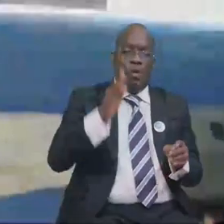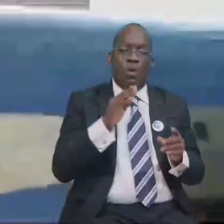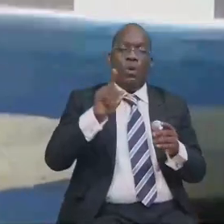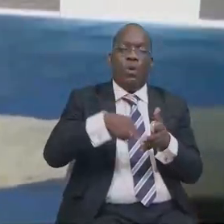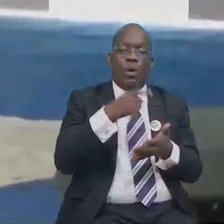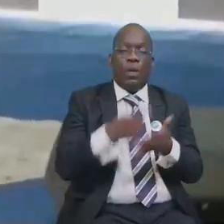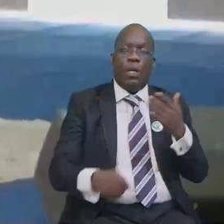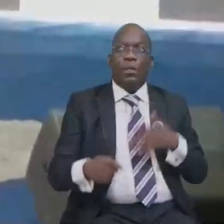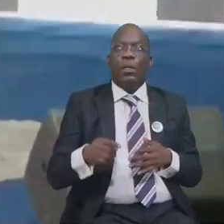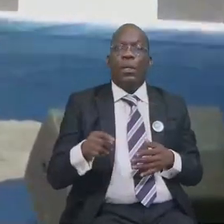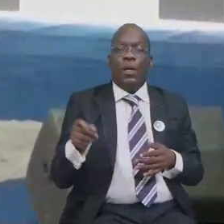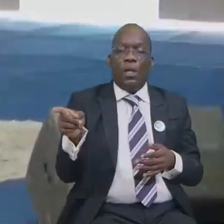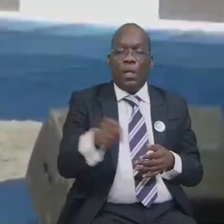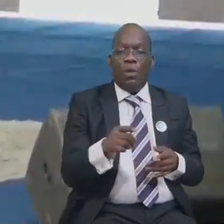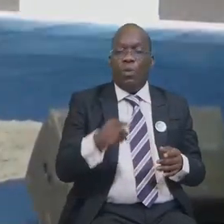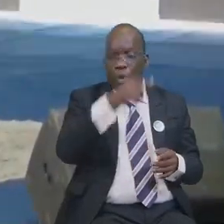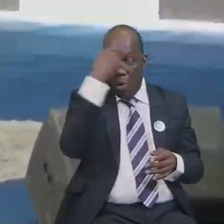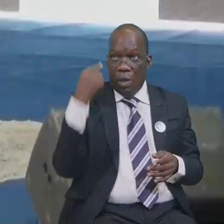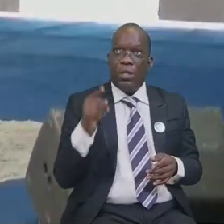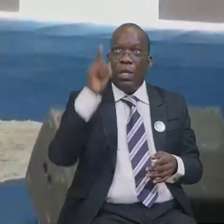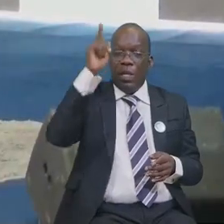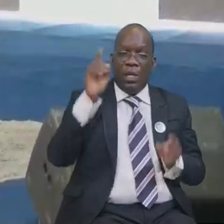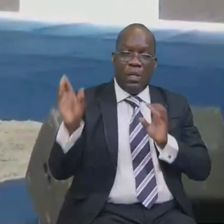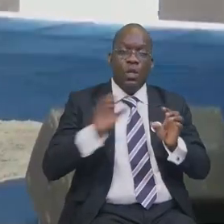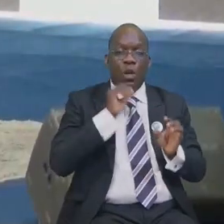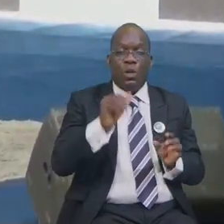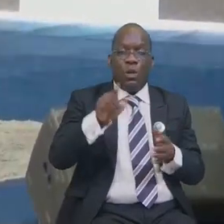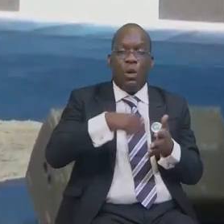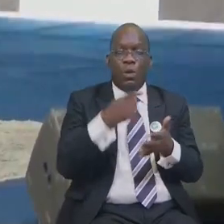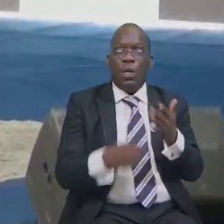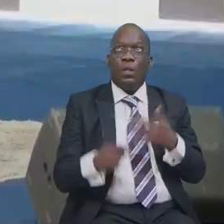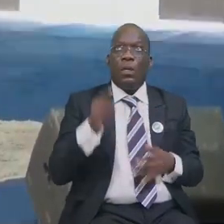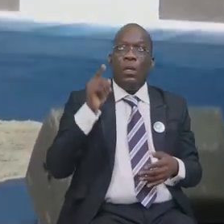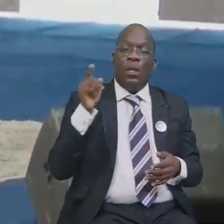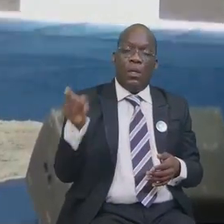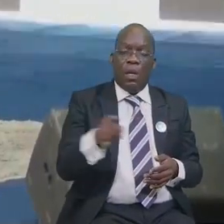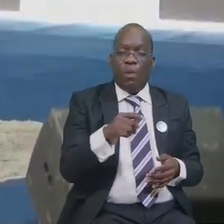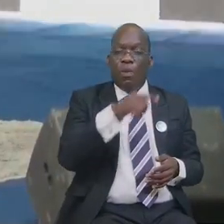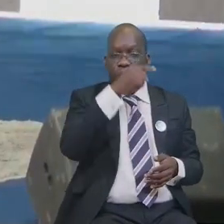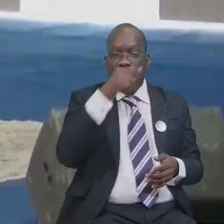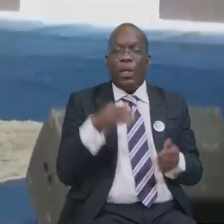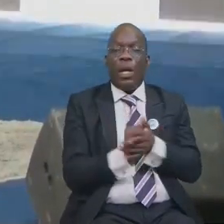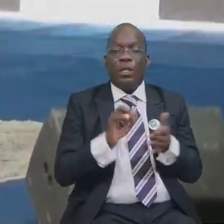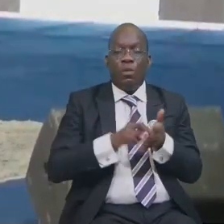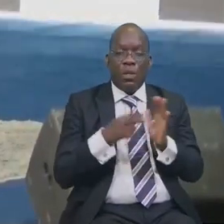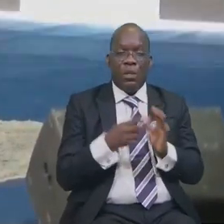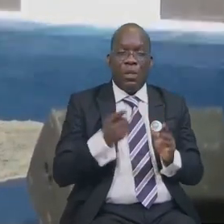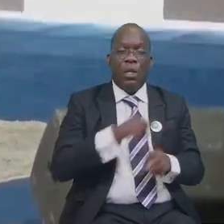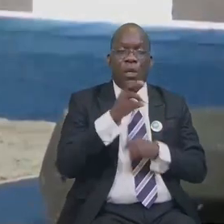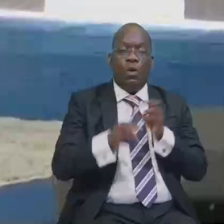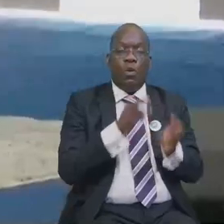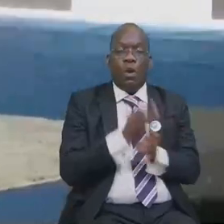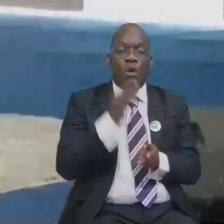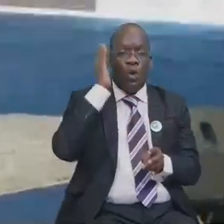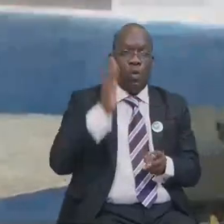Il ne les a pas corrigés. Cela veut dire que le monde finalement prendra fin. Et si le monde